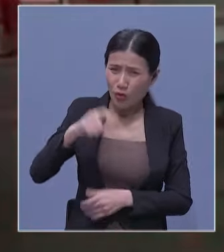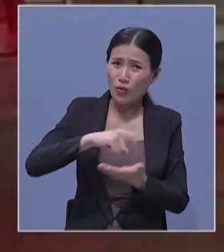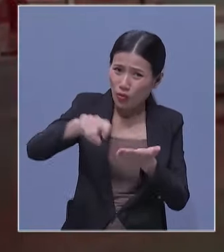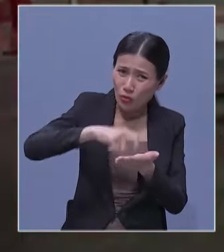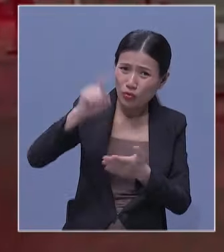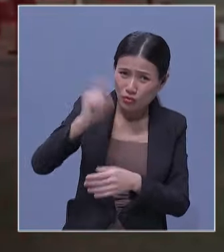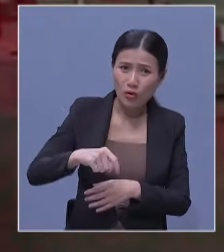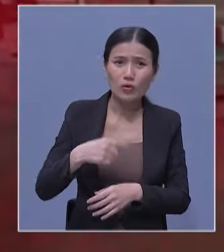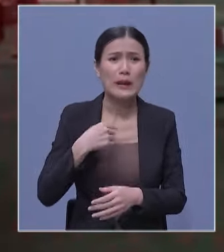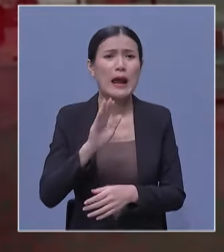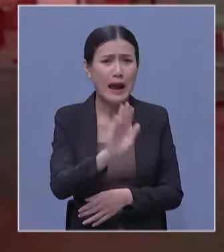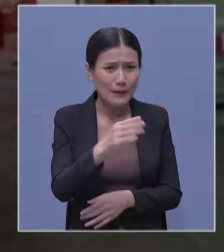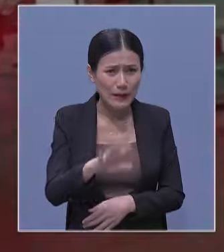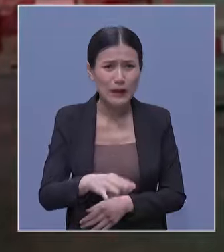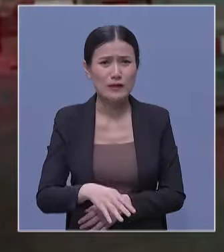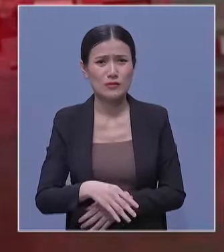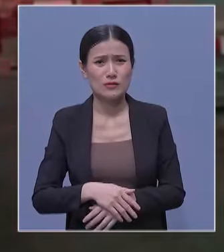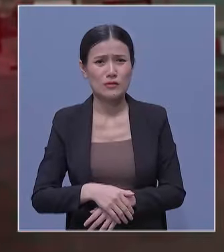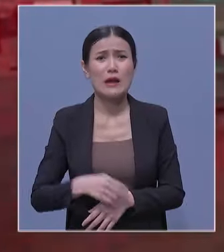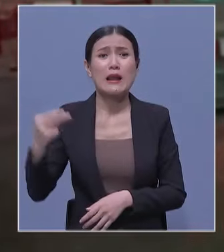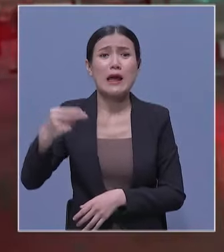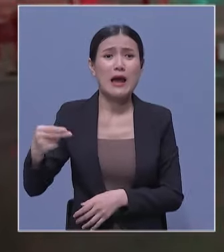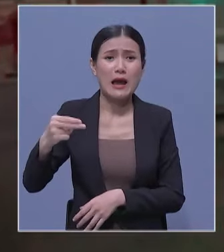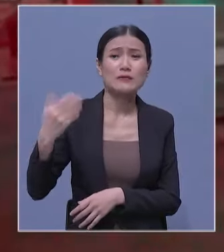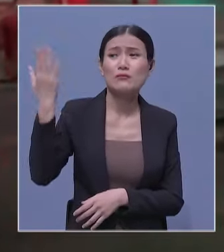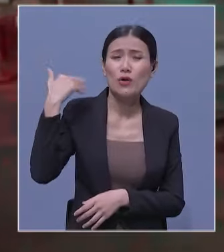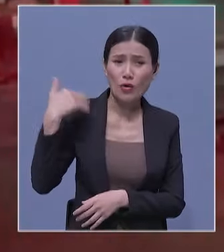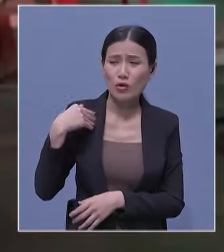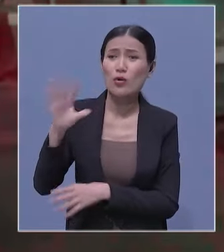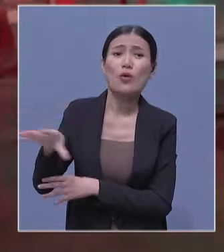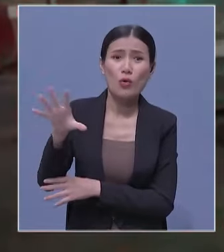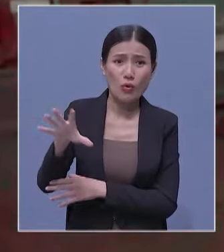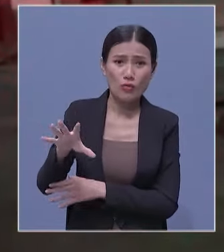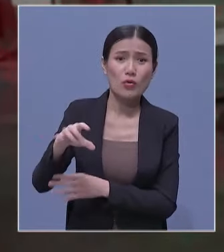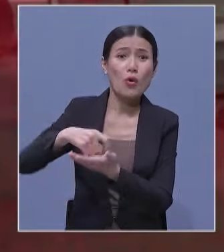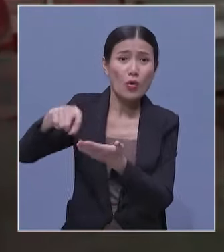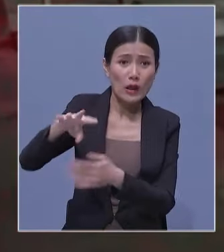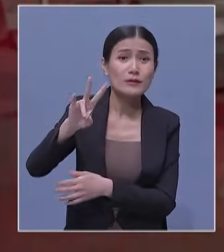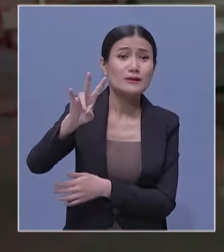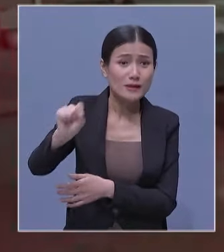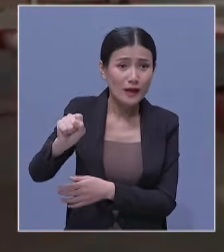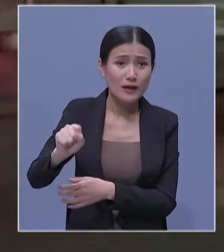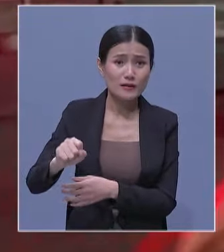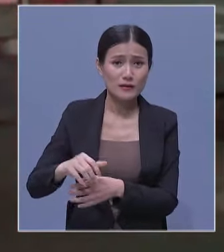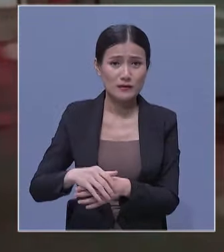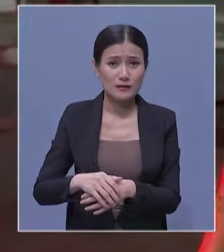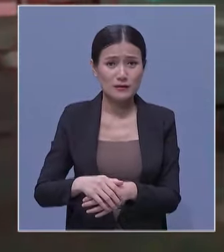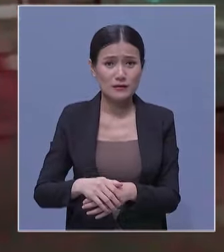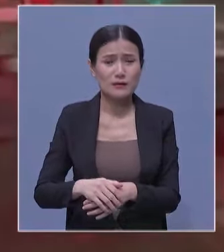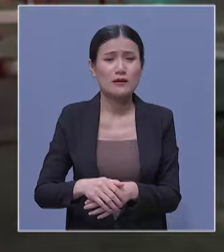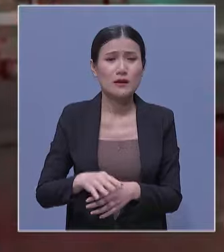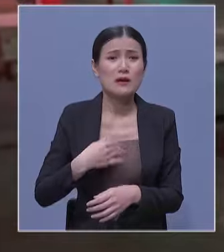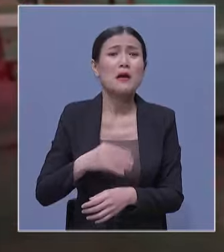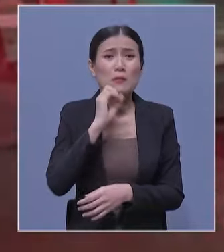ช่วยห้ามเขาก็ไม่ฟังบอกว่ามันจะโดนเหมือนหลานน่ะค่ะหลานที่บ้านที่อุดรน่ะโดนไป 700,000เต็มๆค่ะเขาจะเอาเงินไปตรวจ